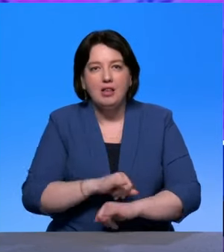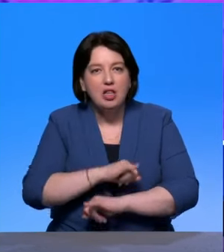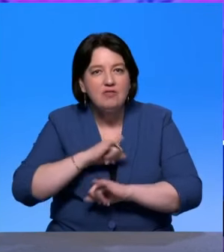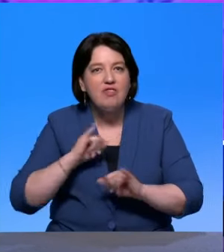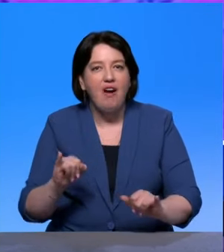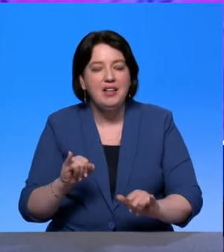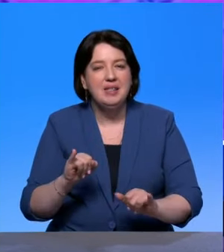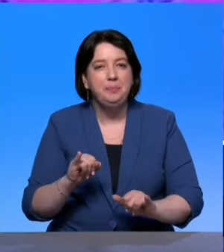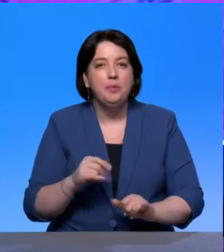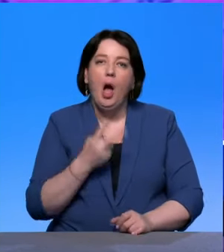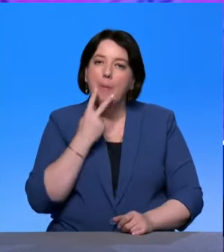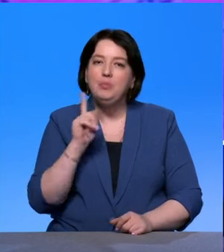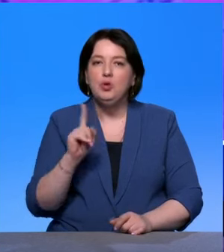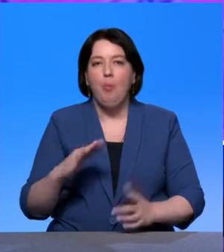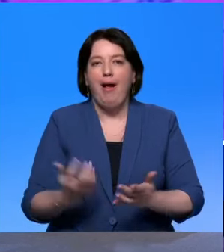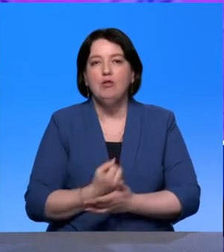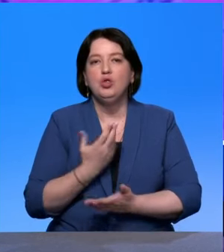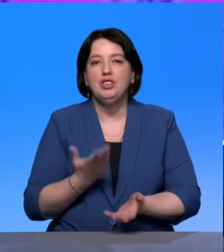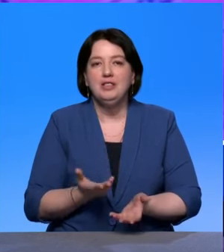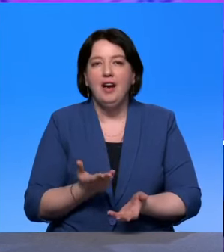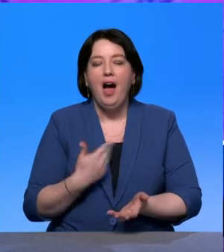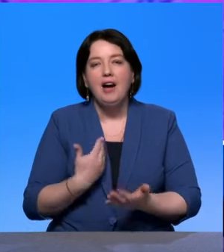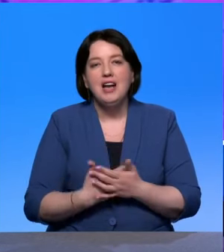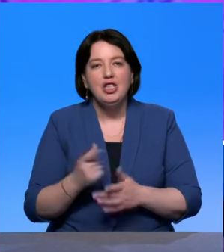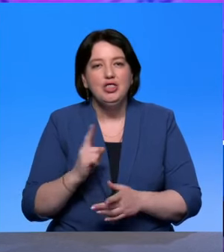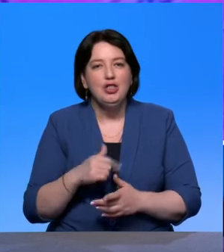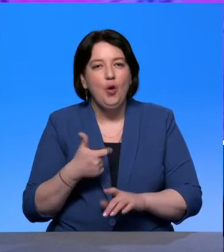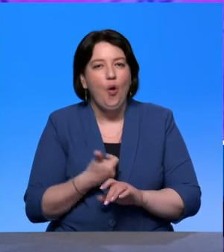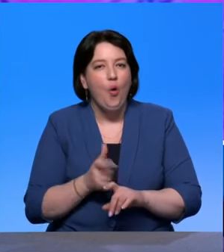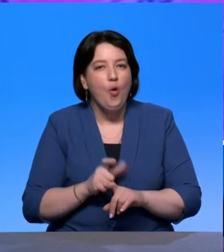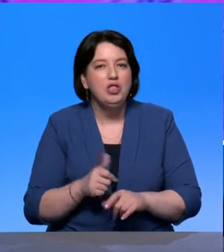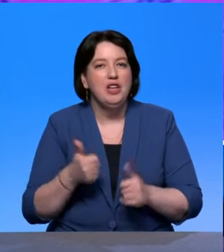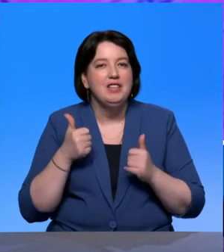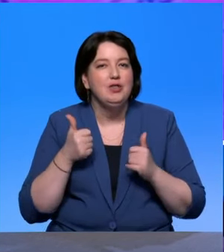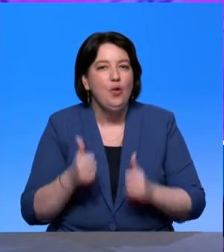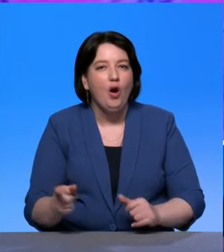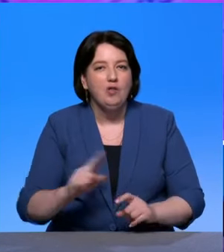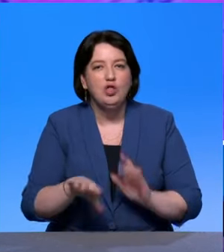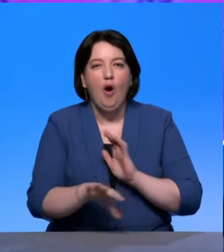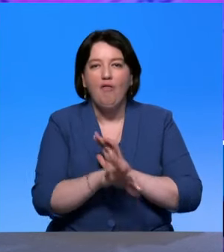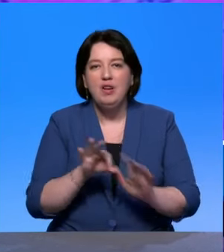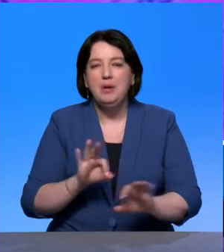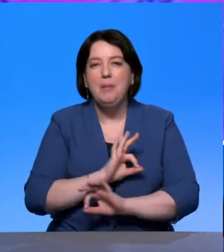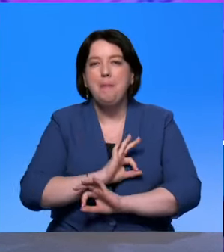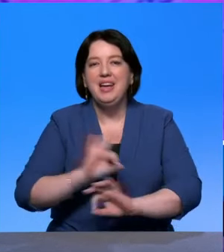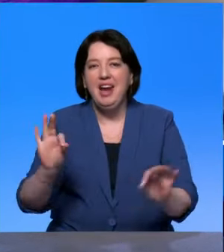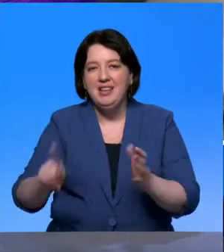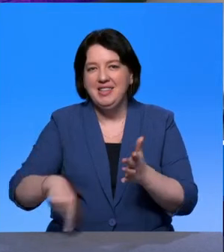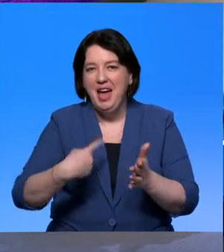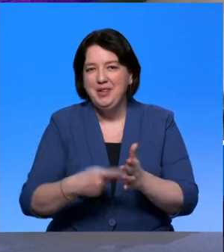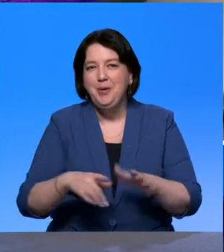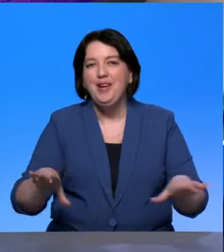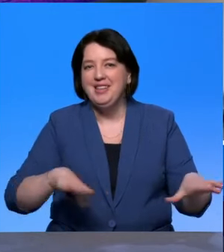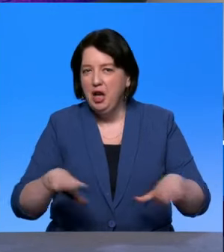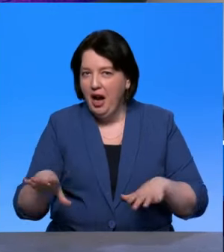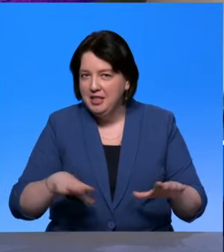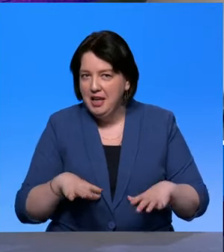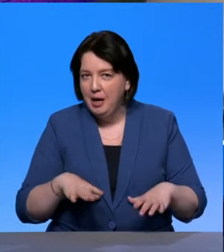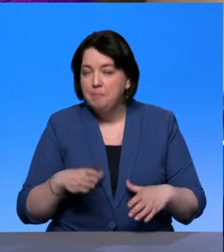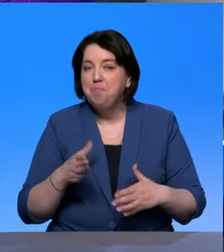что получится. Мне кажется, очень здорово выбрали Казань. Угу. Прекрасный город. Я не раз был там